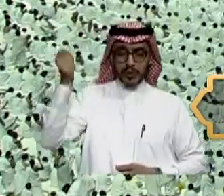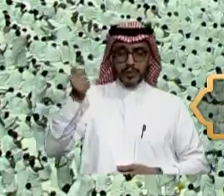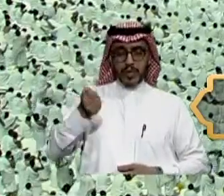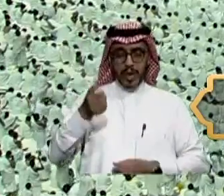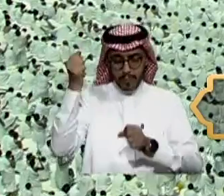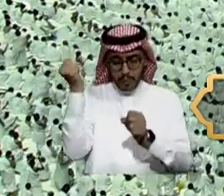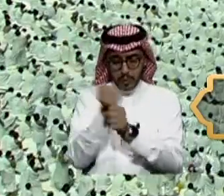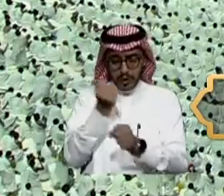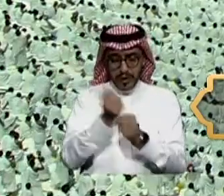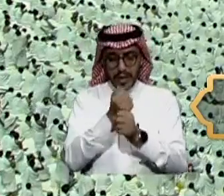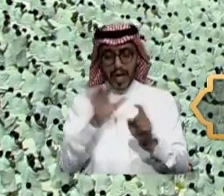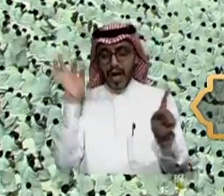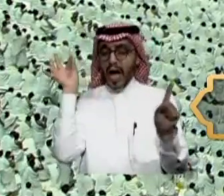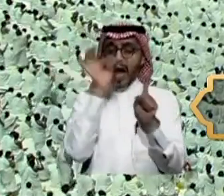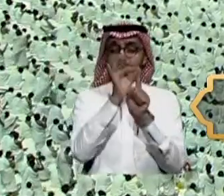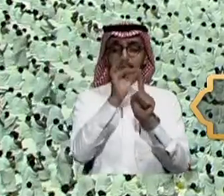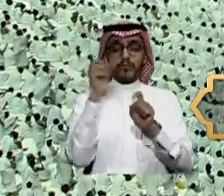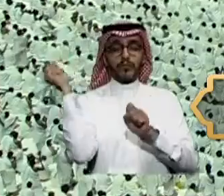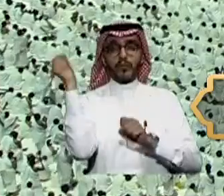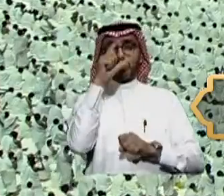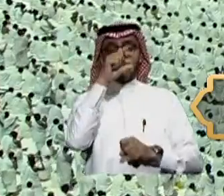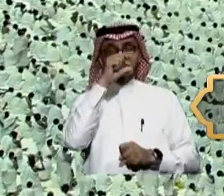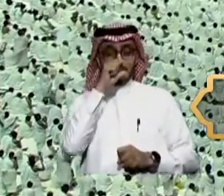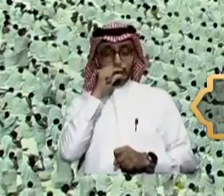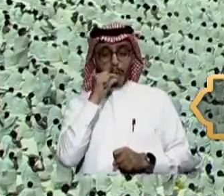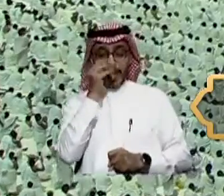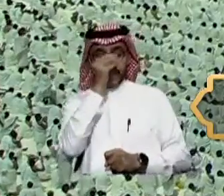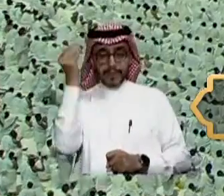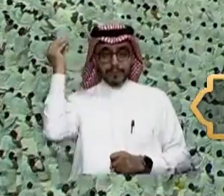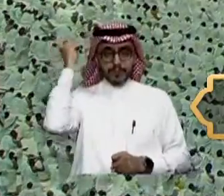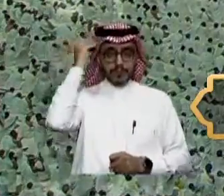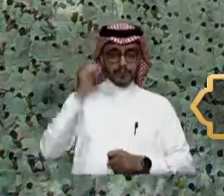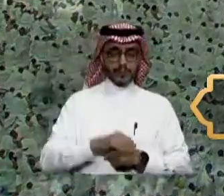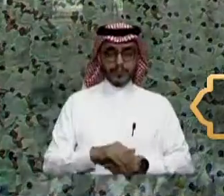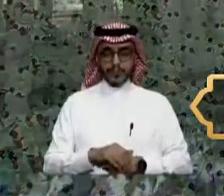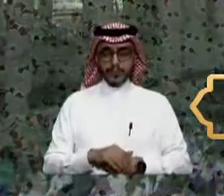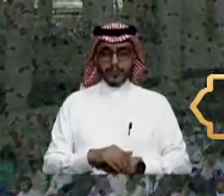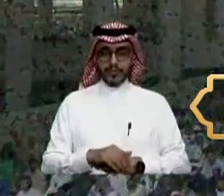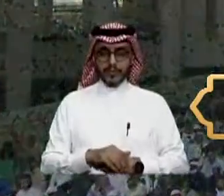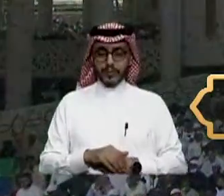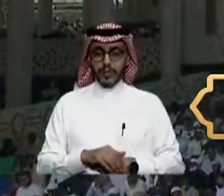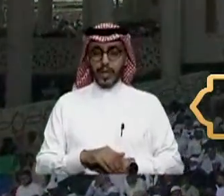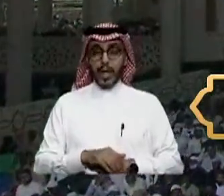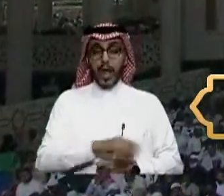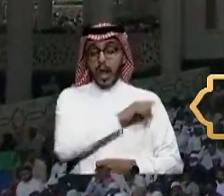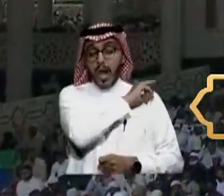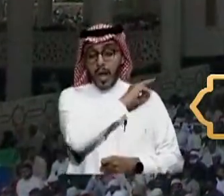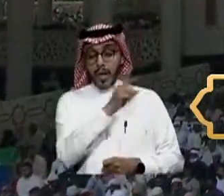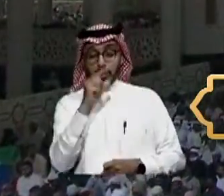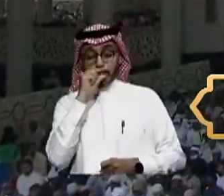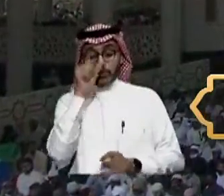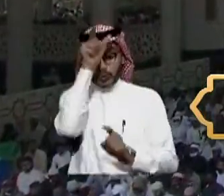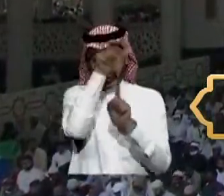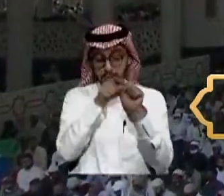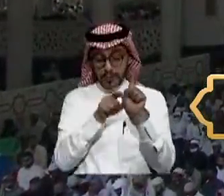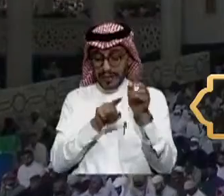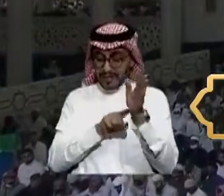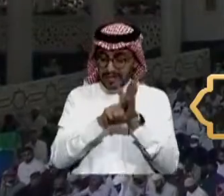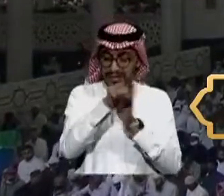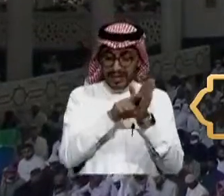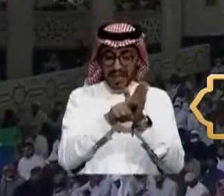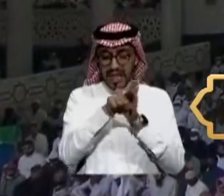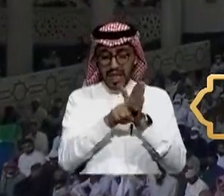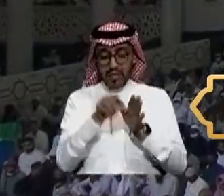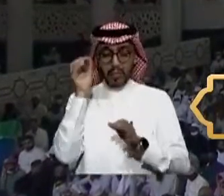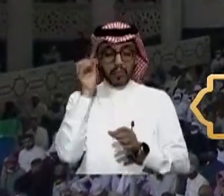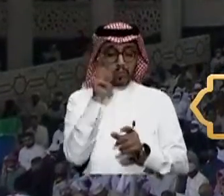في مراعاه مقصود الصيام والتنبيه على حكمته انه كان ينهى الصائم عن اللغو والرفث